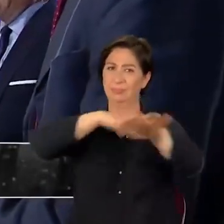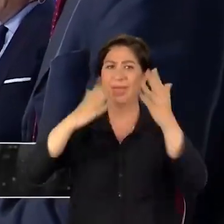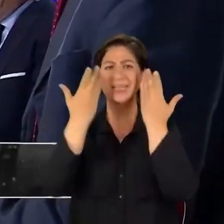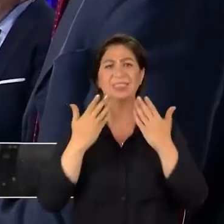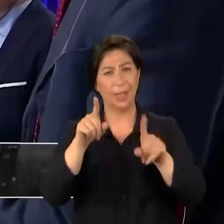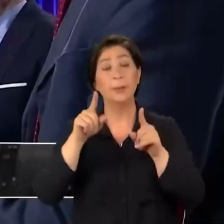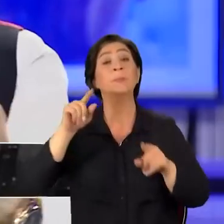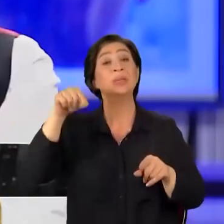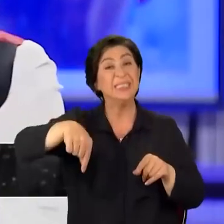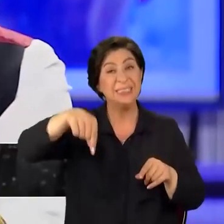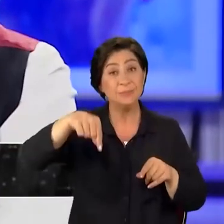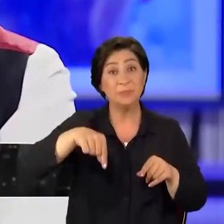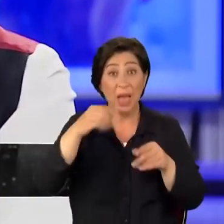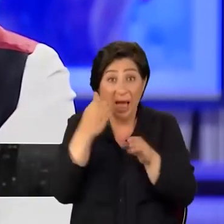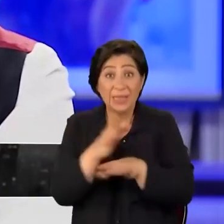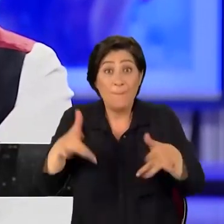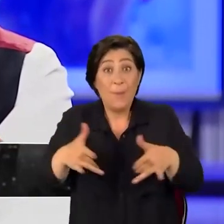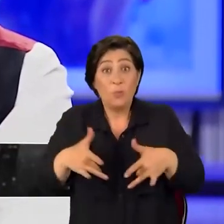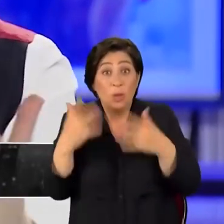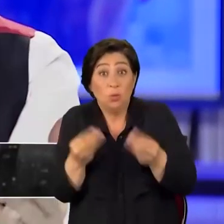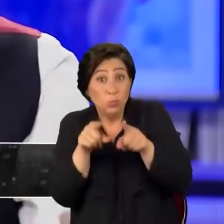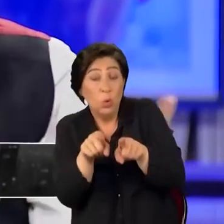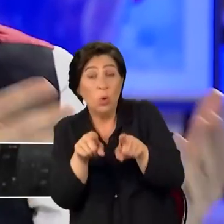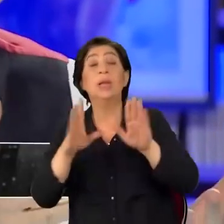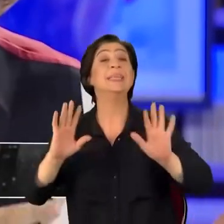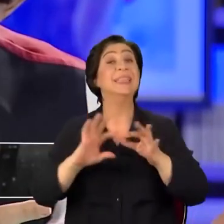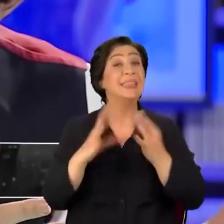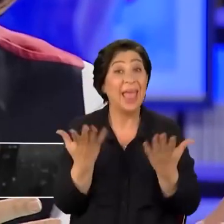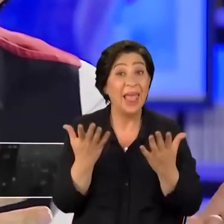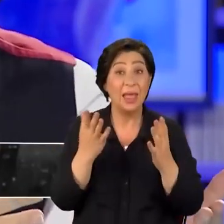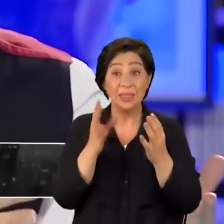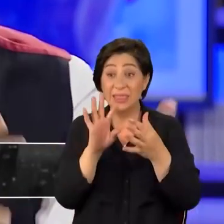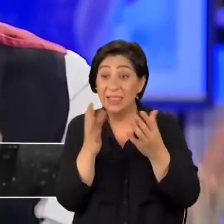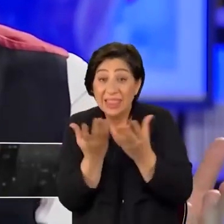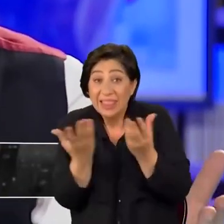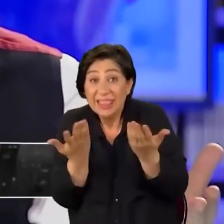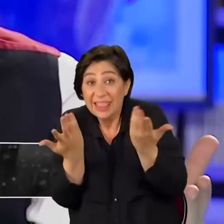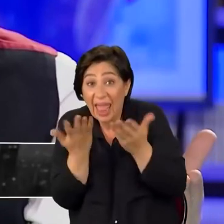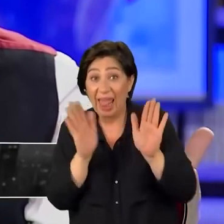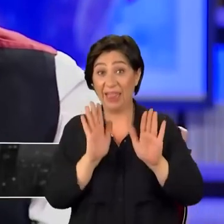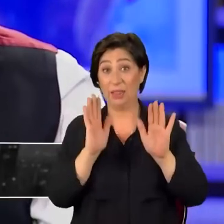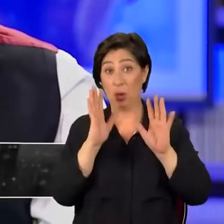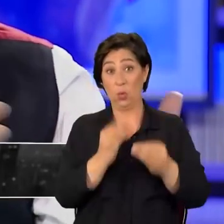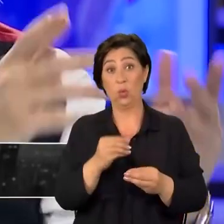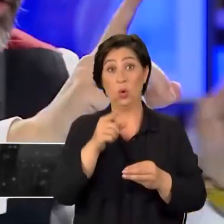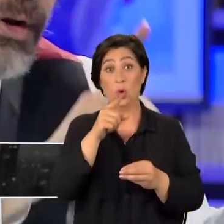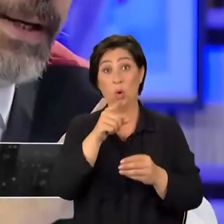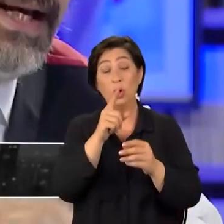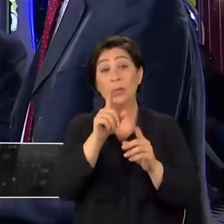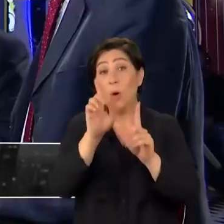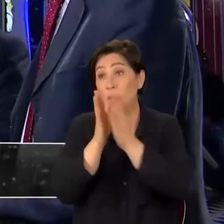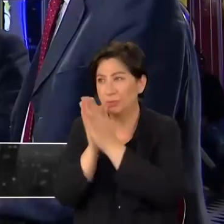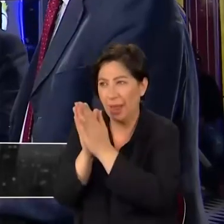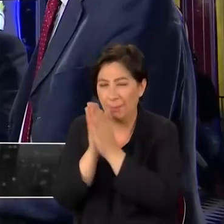bizi izleyen gençler, şu anda işte asıl memnuniyet verici bence bu. Çünkü nereye dayandırıyoruz bunu? Nereye dayandırıyoruz? İşte ona dayandırıyoruz. Hayır, özür